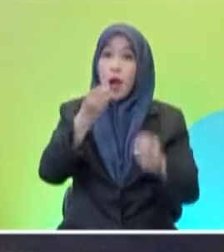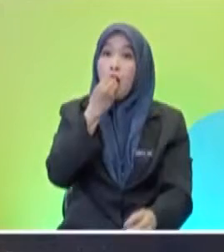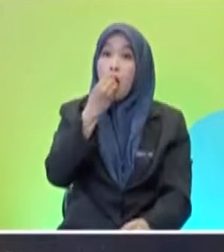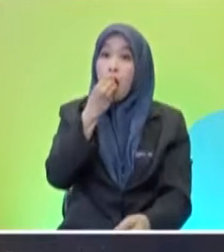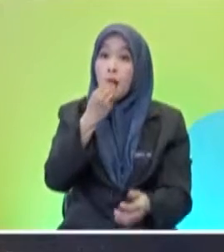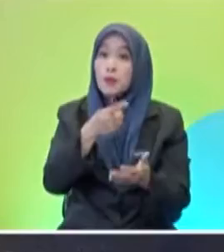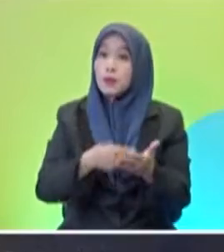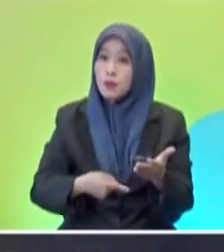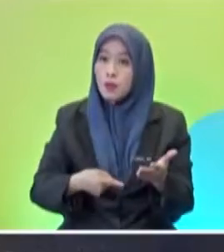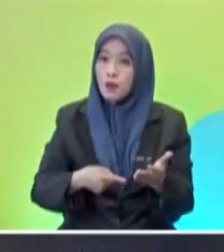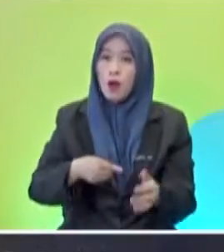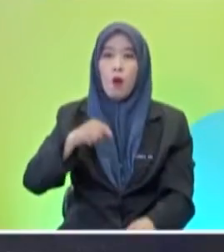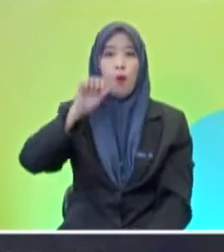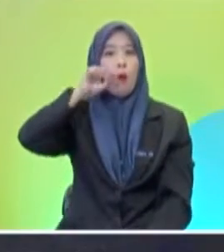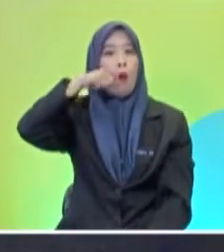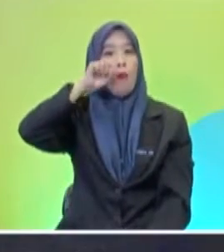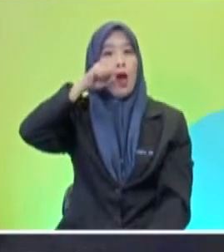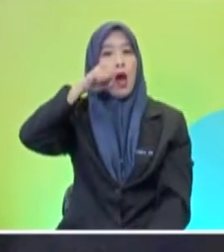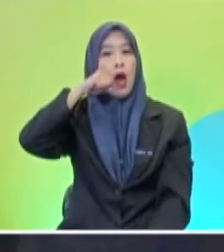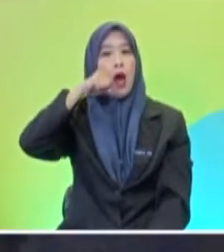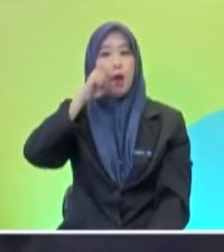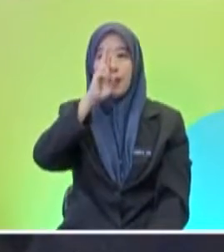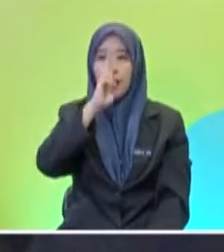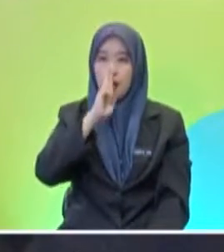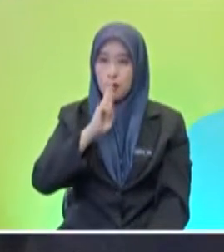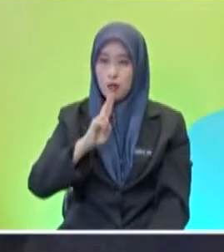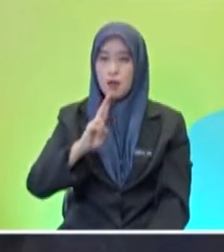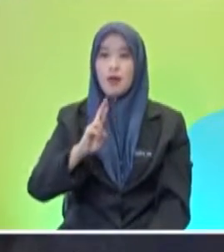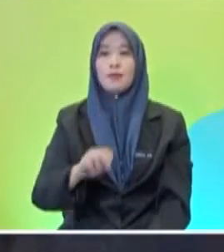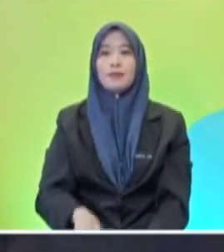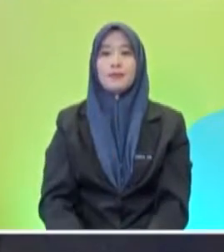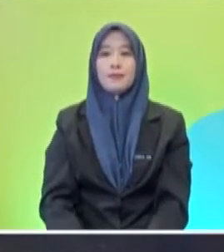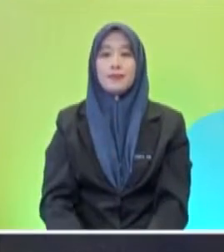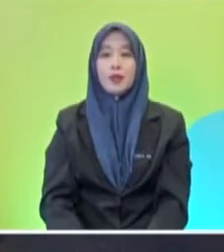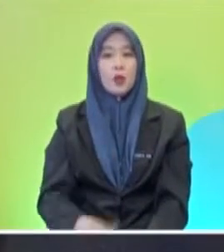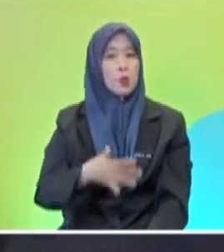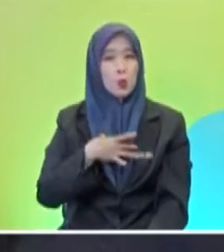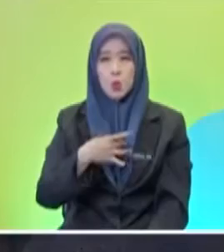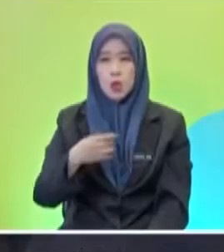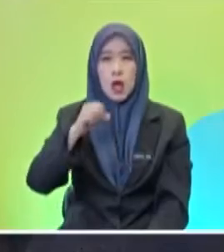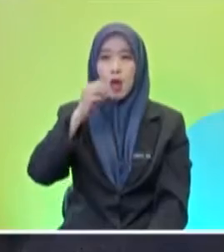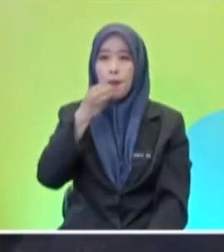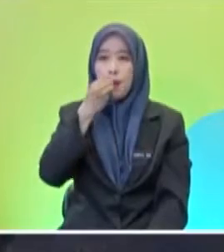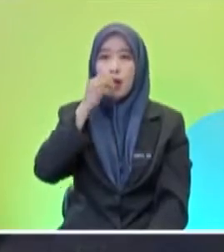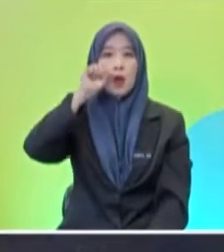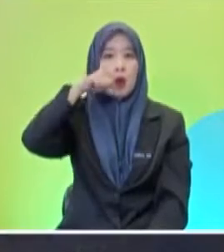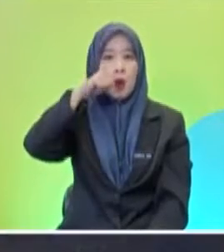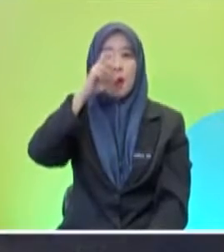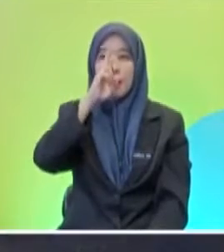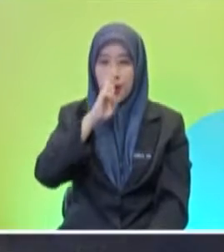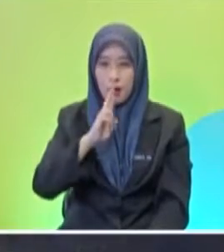makan ni lobak merah cikgu. Ya betul. Ha. Arnab makan lobak merah. Dia suka makan lobak merah. Hmm.